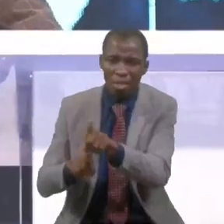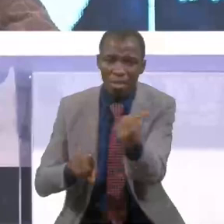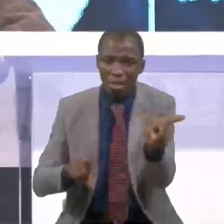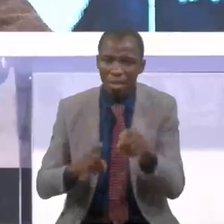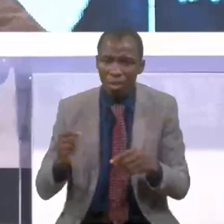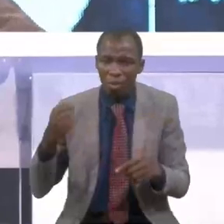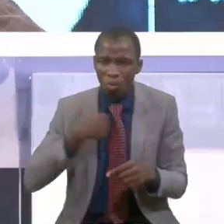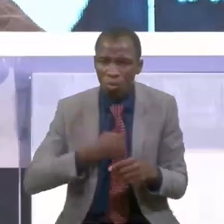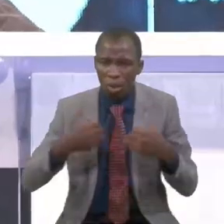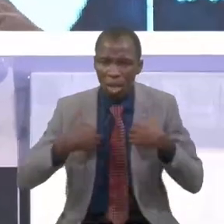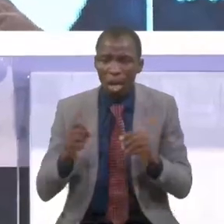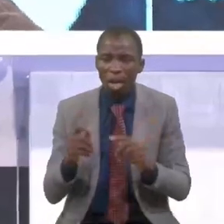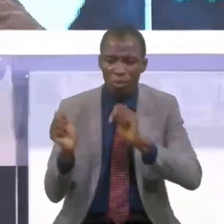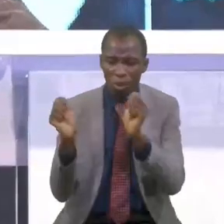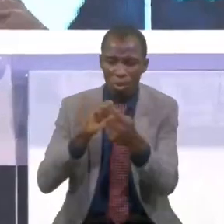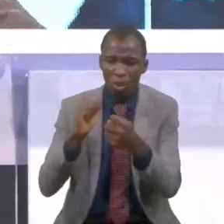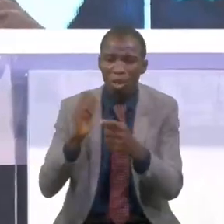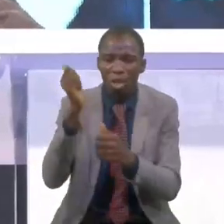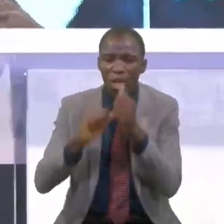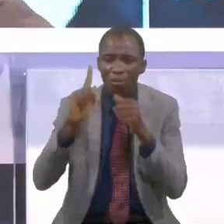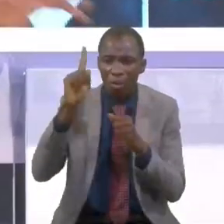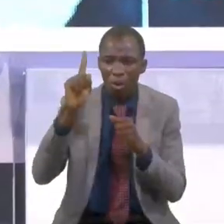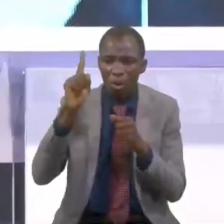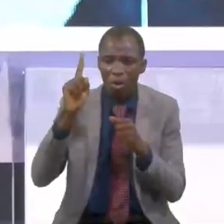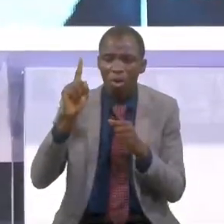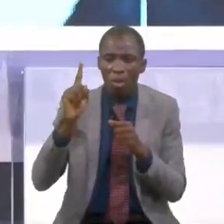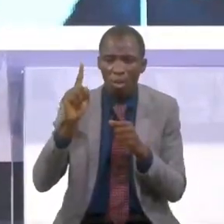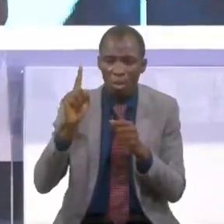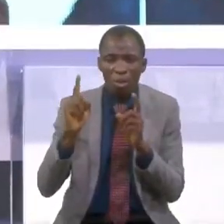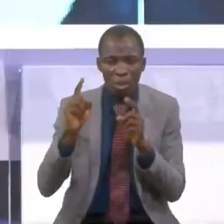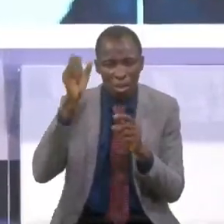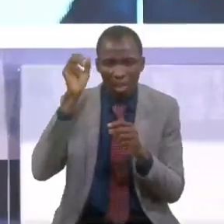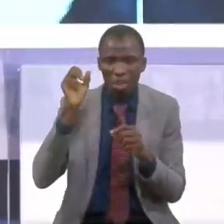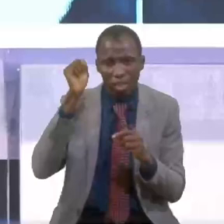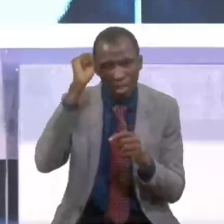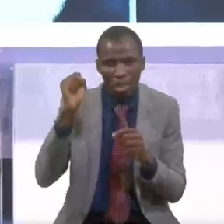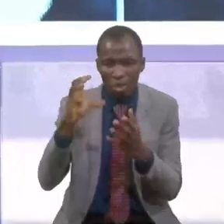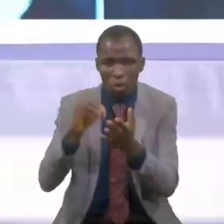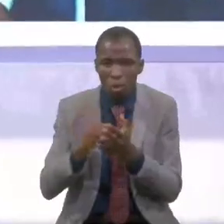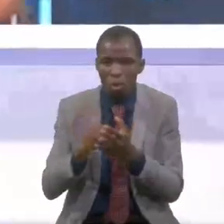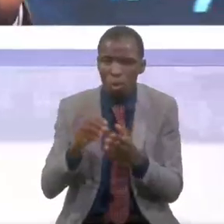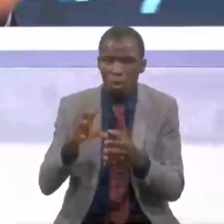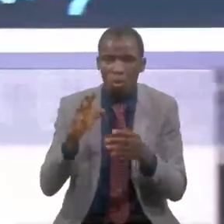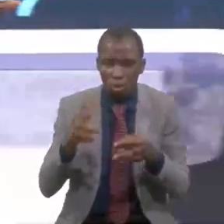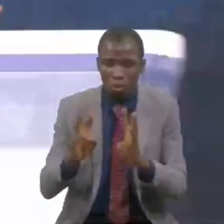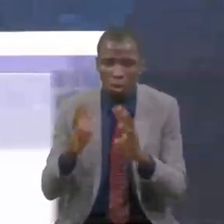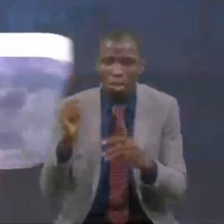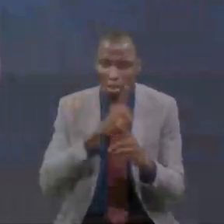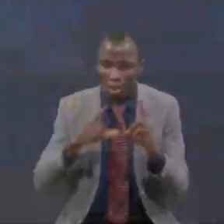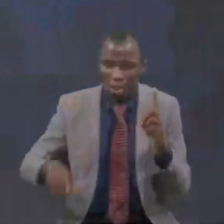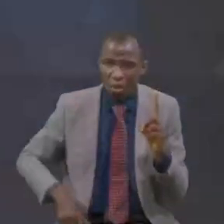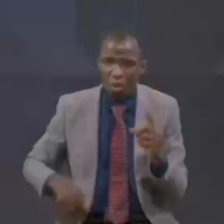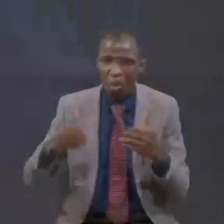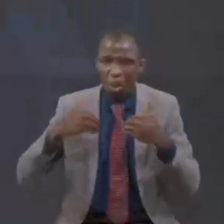brebis chacun suivait sa propre voix et l'Éternel a fait